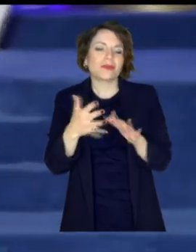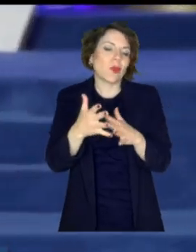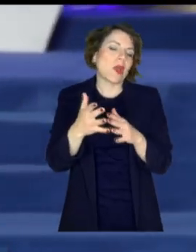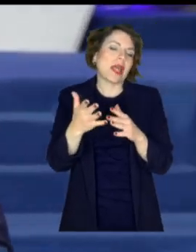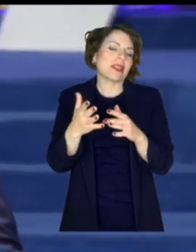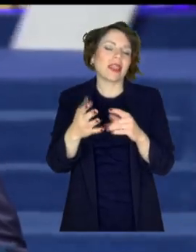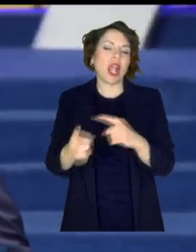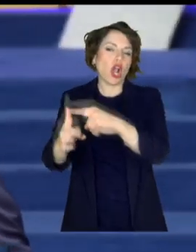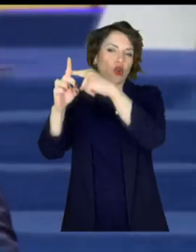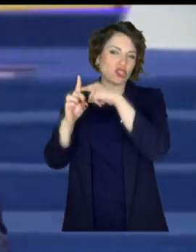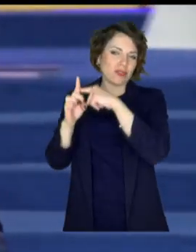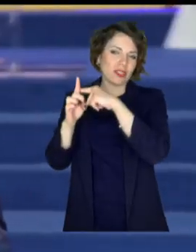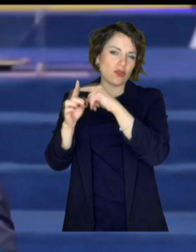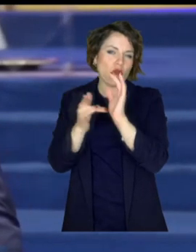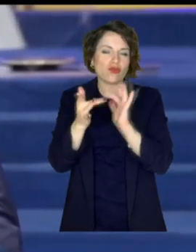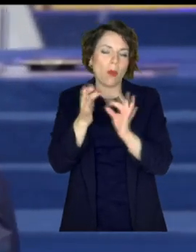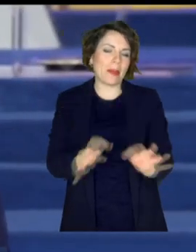la crocifissione.